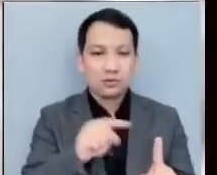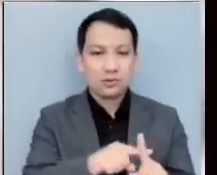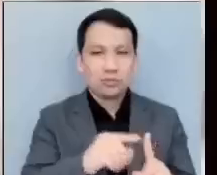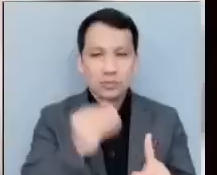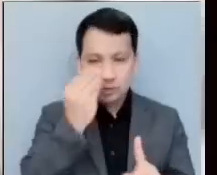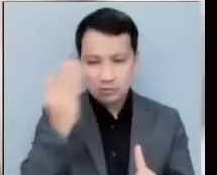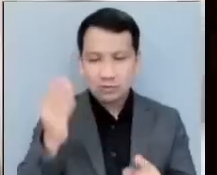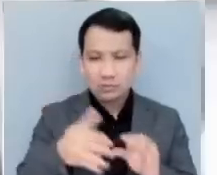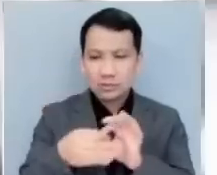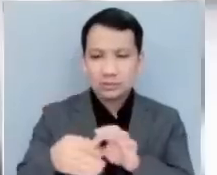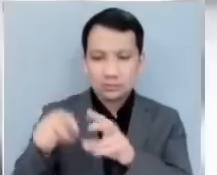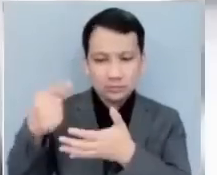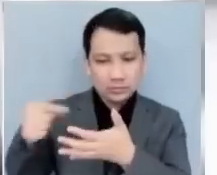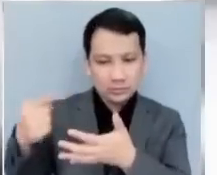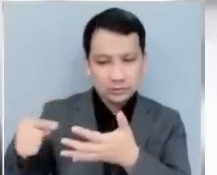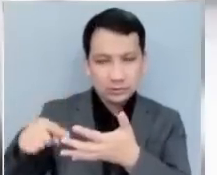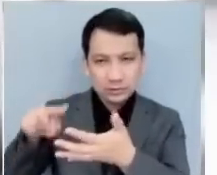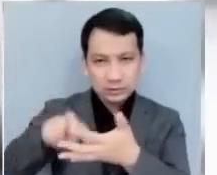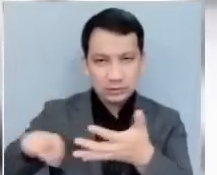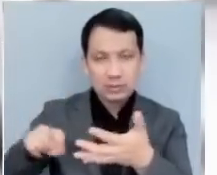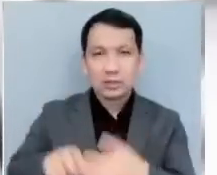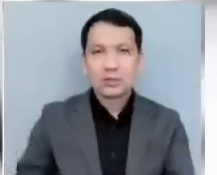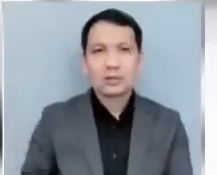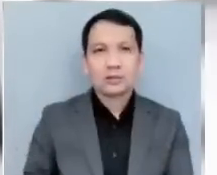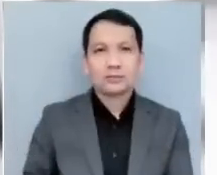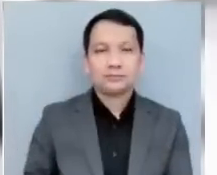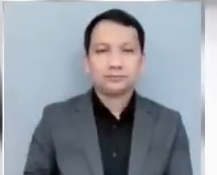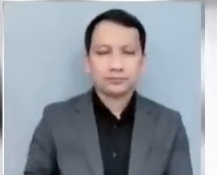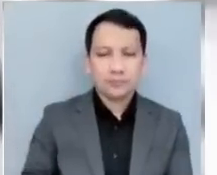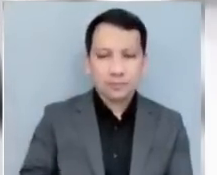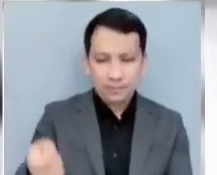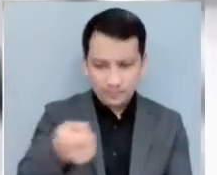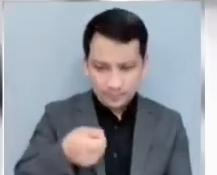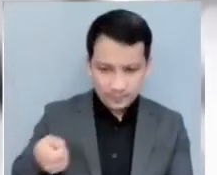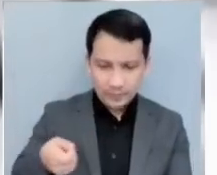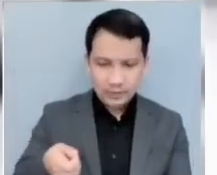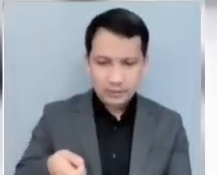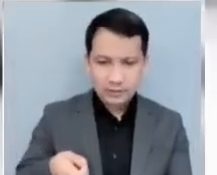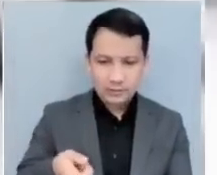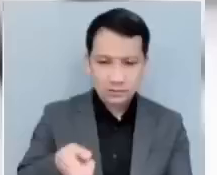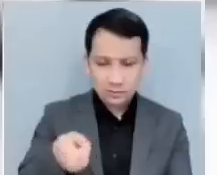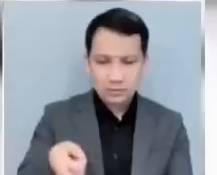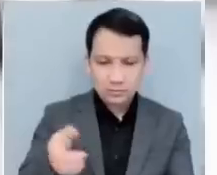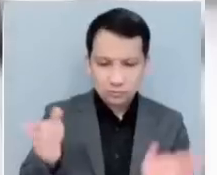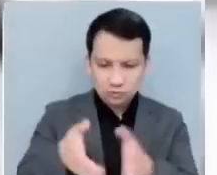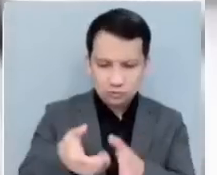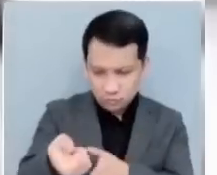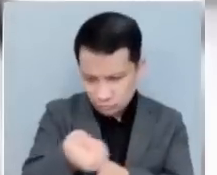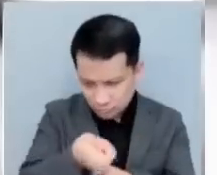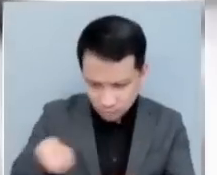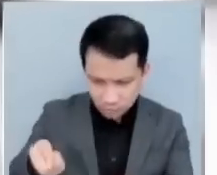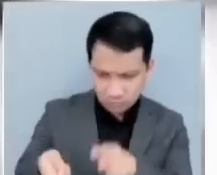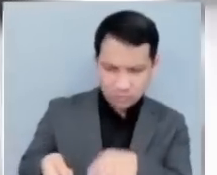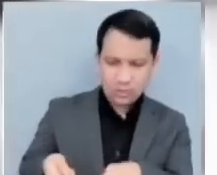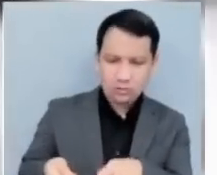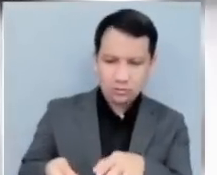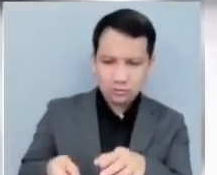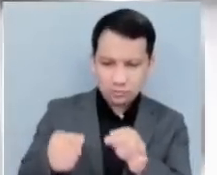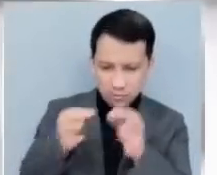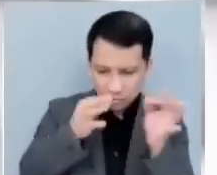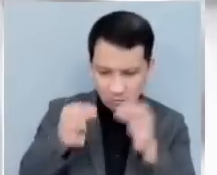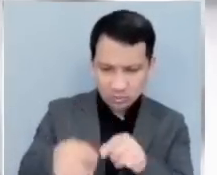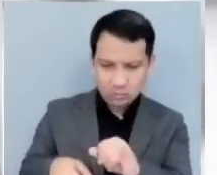sa crime scene. Nung tinignan ko yung maliit na bolt, nakita ko yung ID ni Mayo. Oh, sabi ko, ito na to.